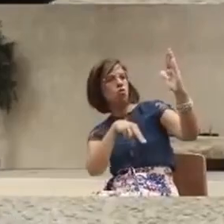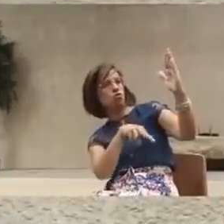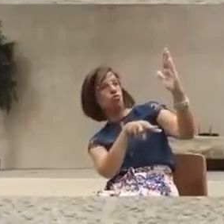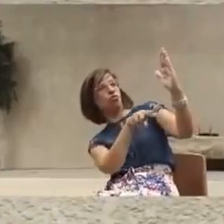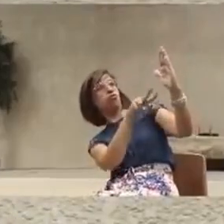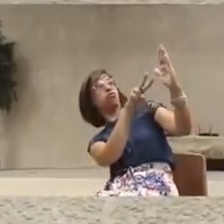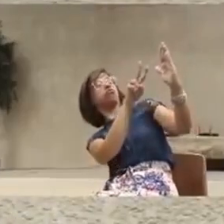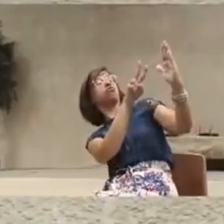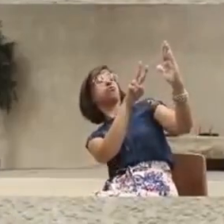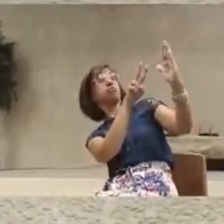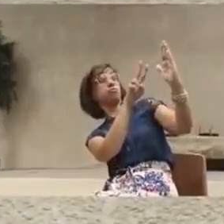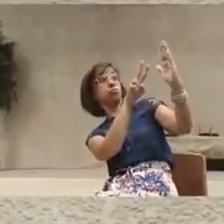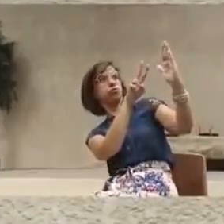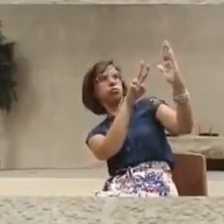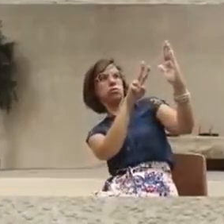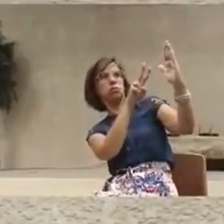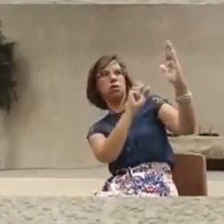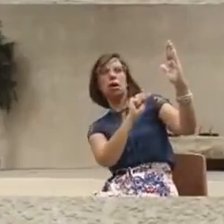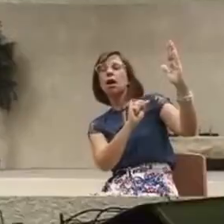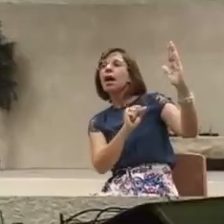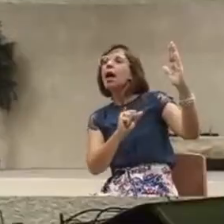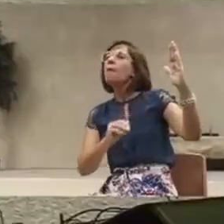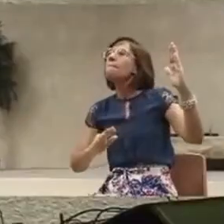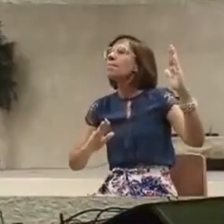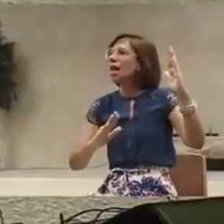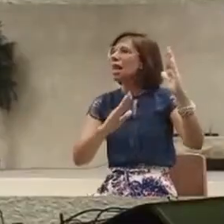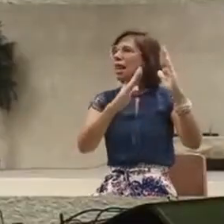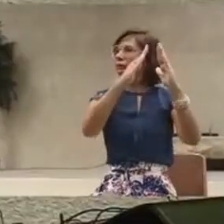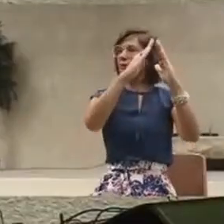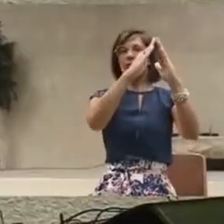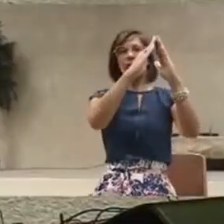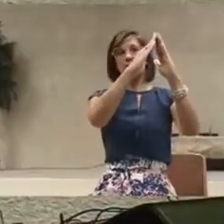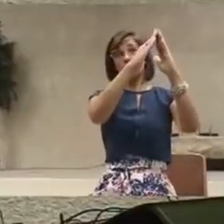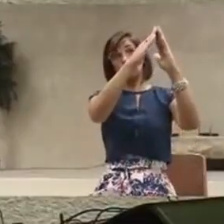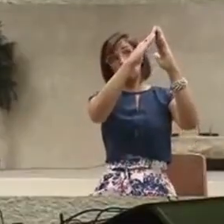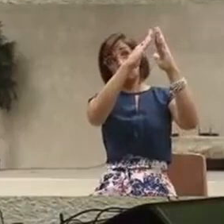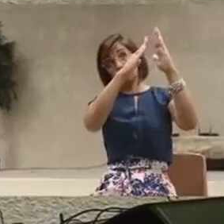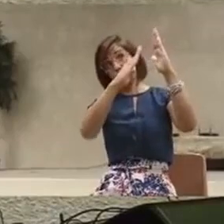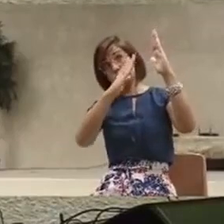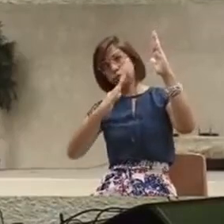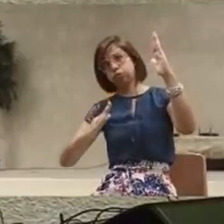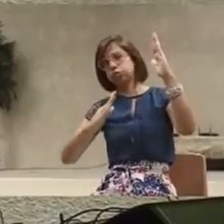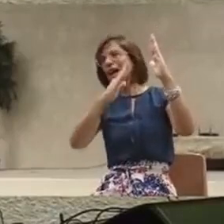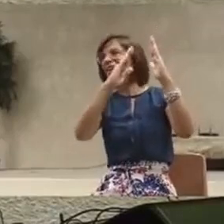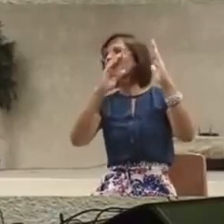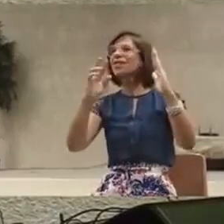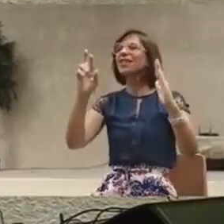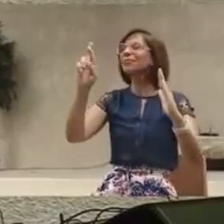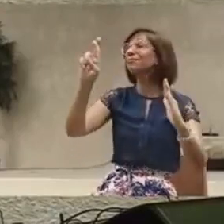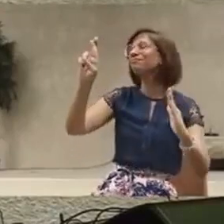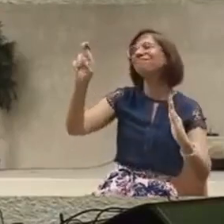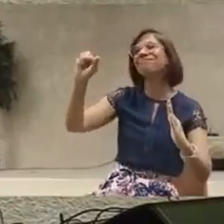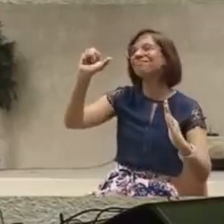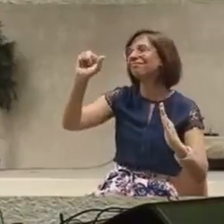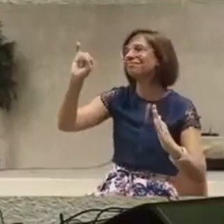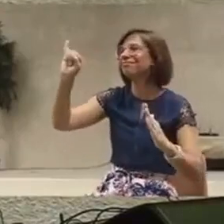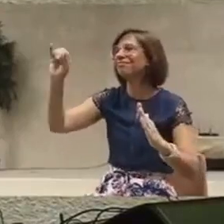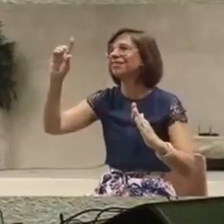eux, le pourcentage de la pente. Quelle était la raideur de la pente qu'ils venaient